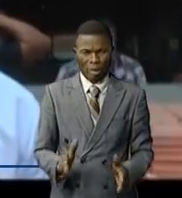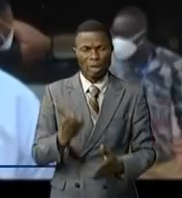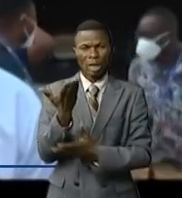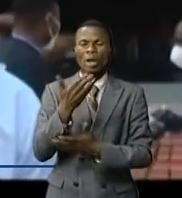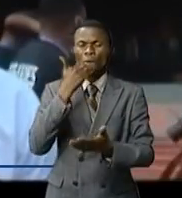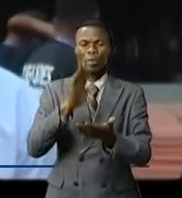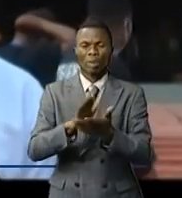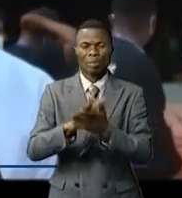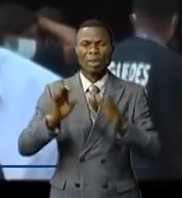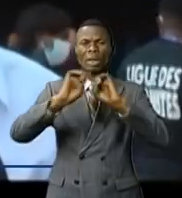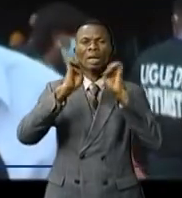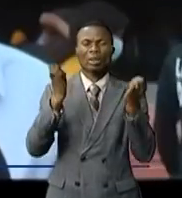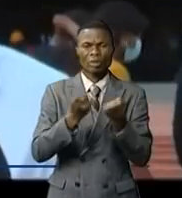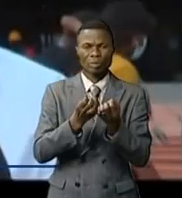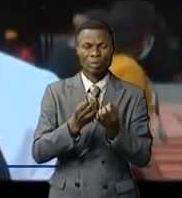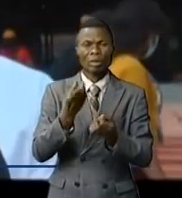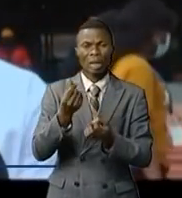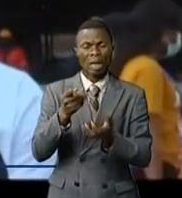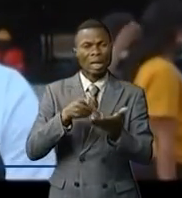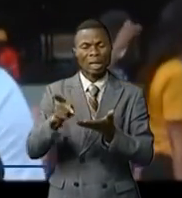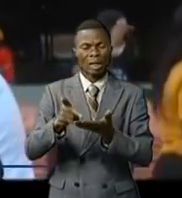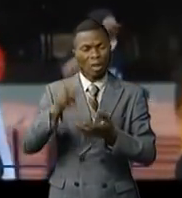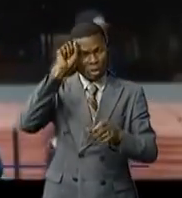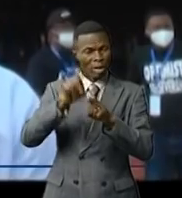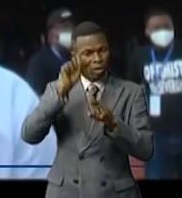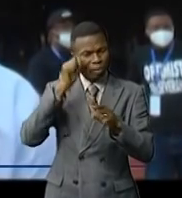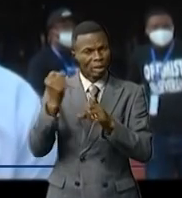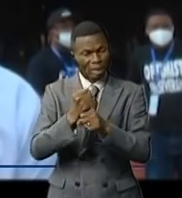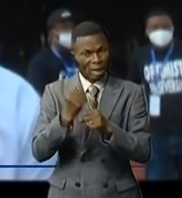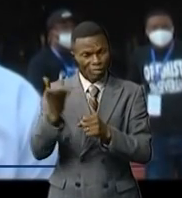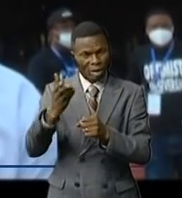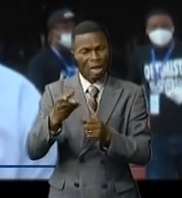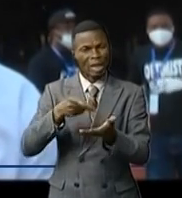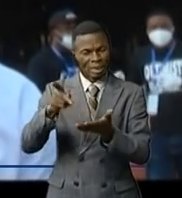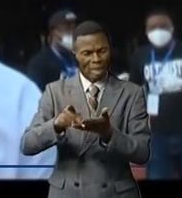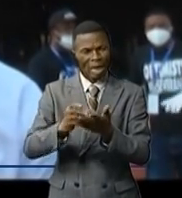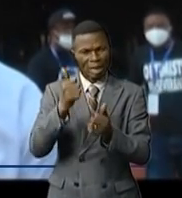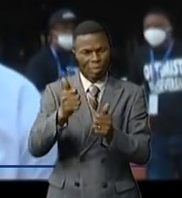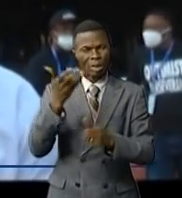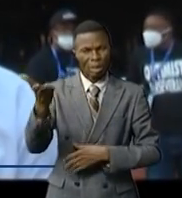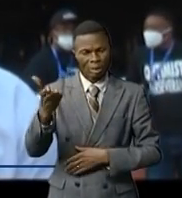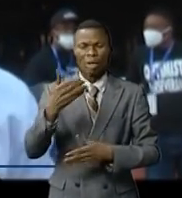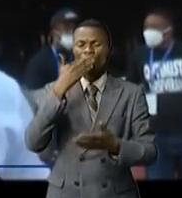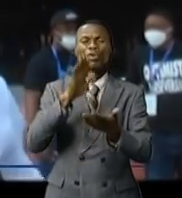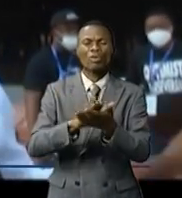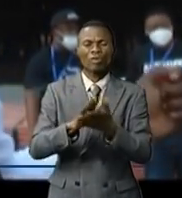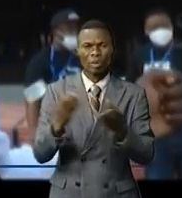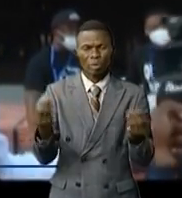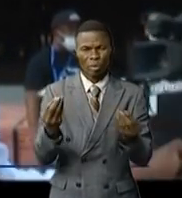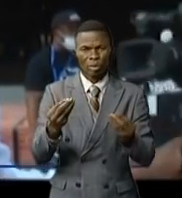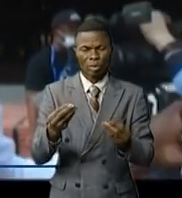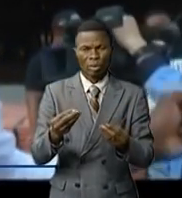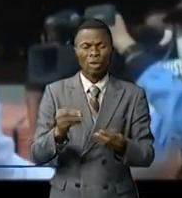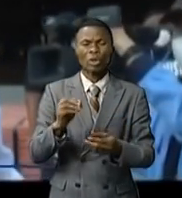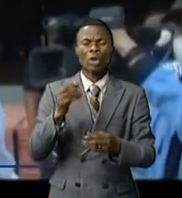l'entreprise parce que tous les frères congolais qui travaillent ici, ils gagnent leur pain. Nous félicitons parce que le